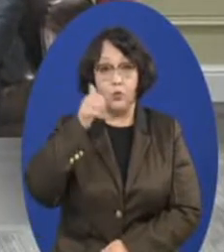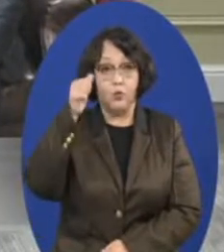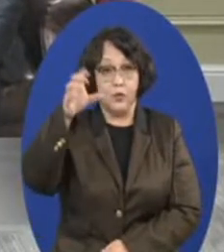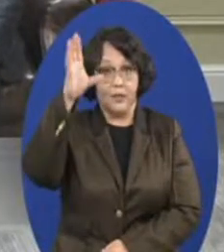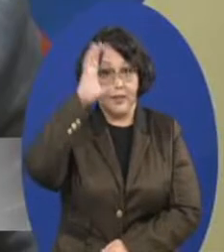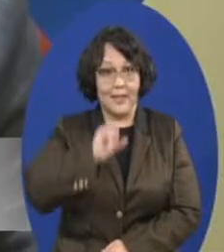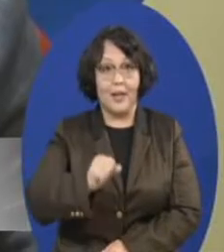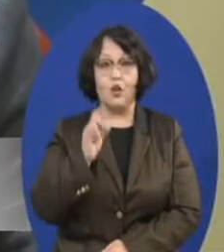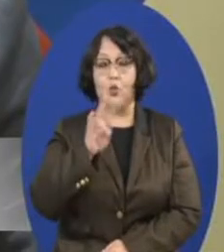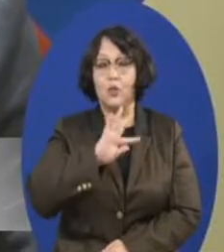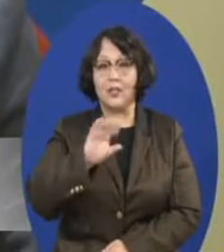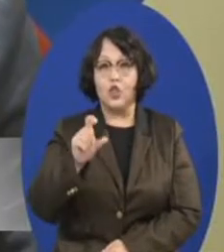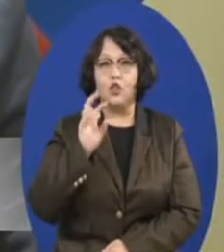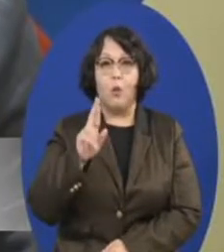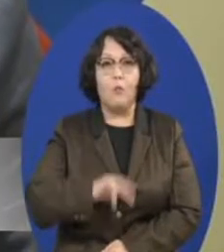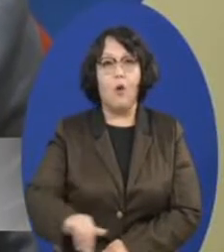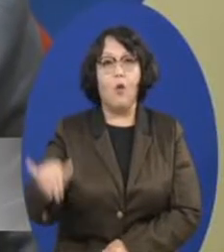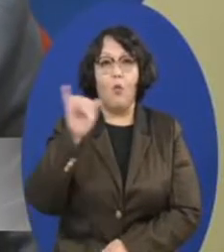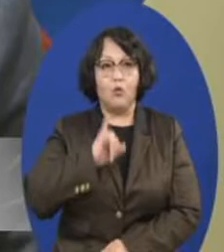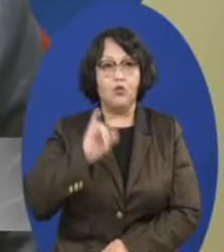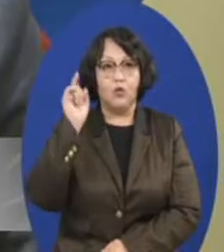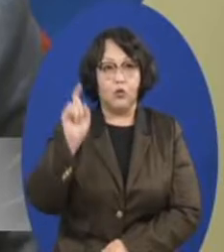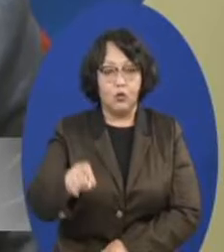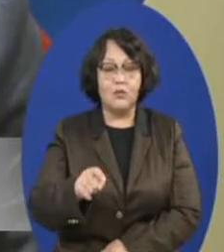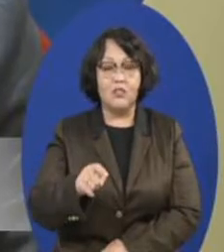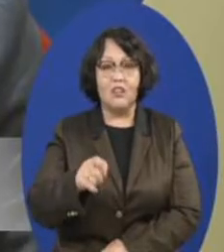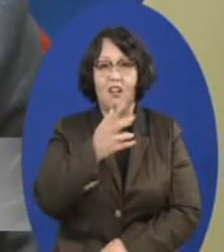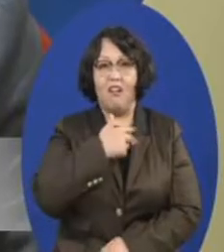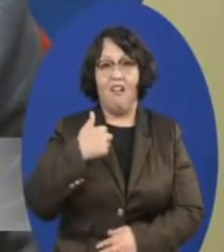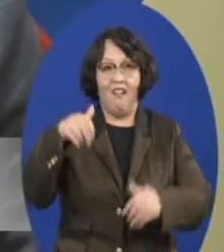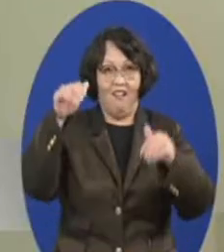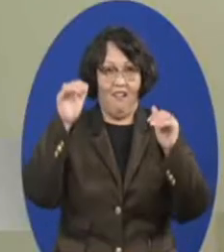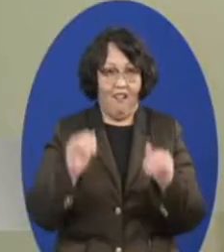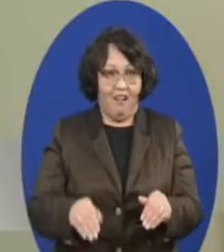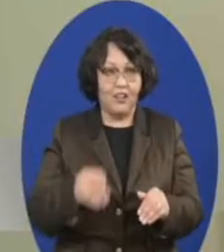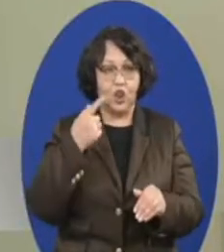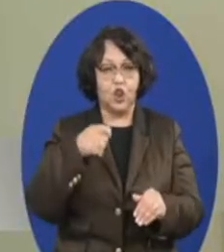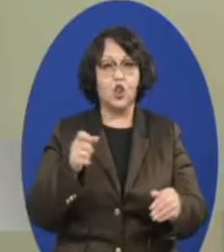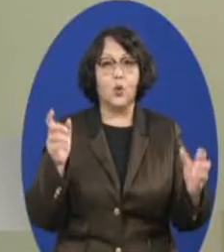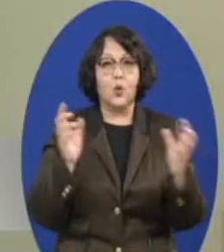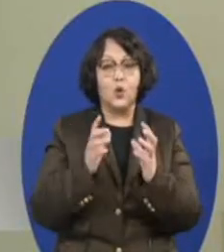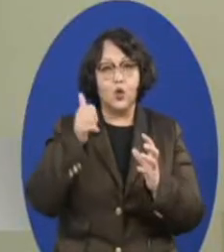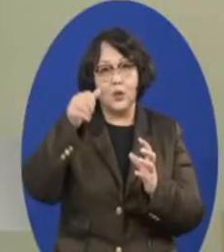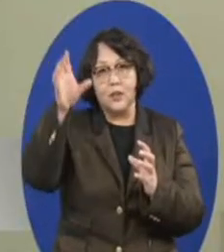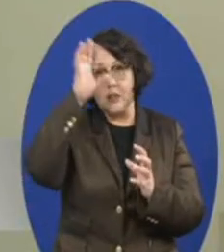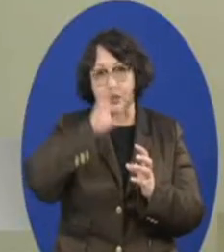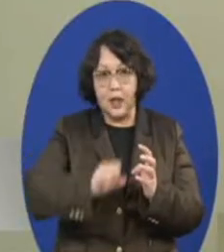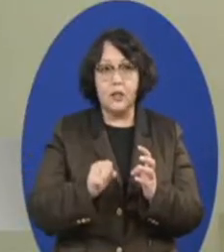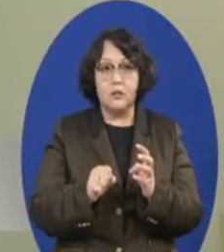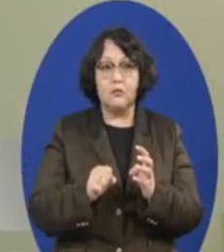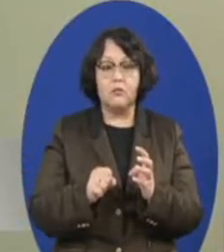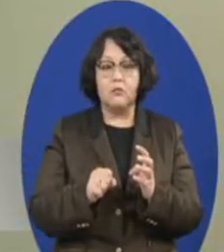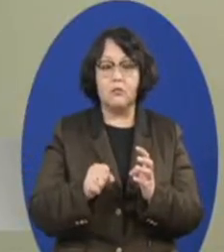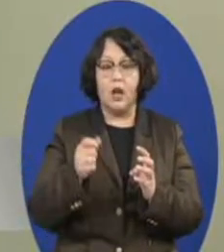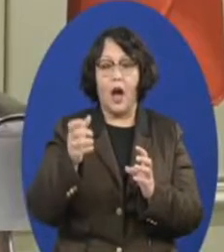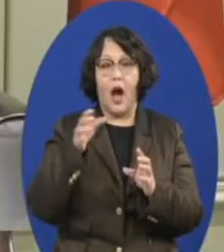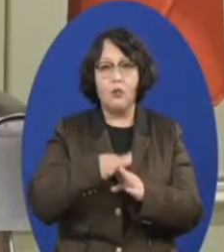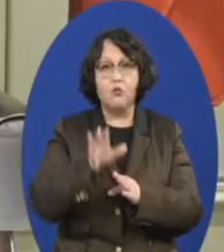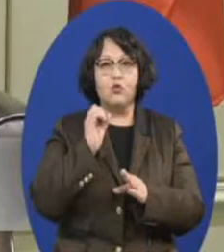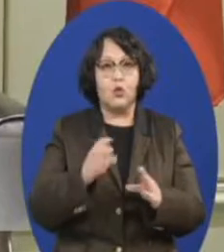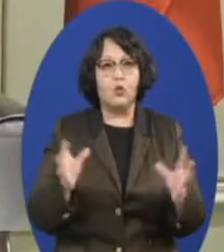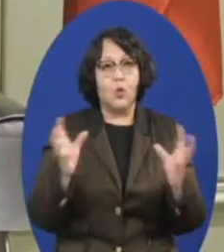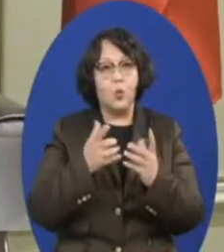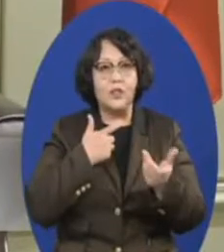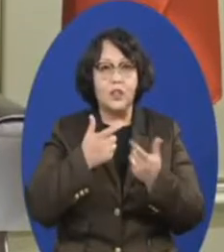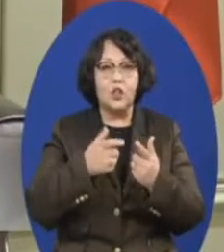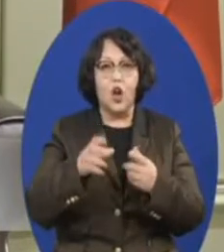Монгол улсын ерөнхий сайд Оюун Эрдэнэ Японы улсад айлчлах хугацаанд цог жавхланд эзэн хаан Нарухитод бараалгаж, ерөнхий сайд Суга Ёшихидэтэй аль